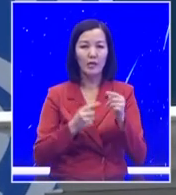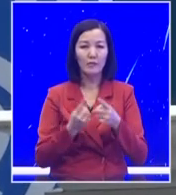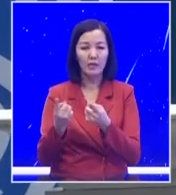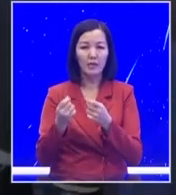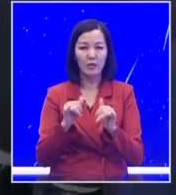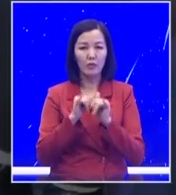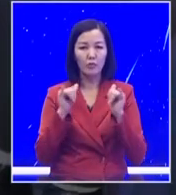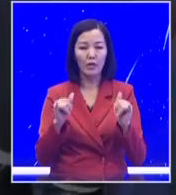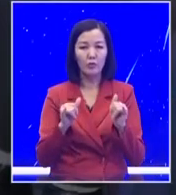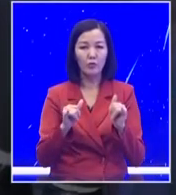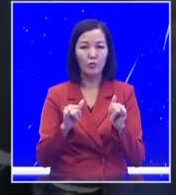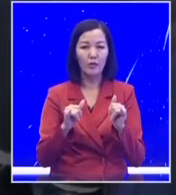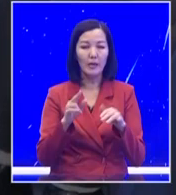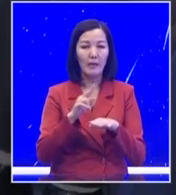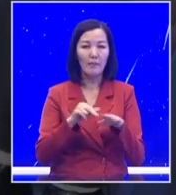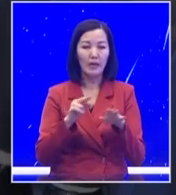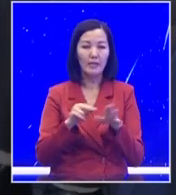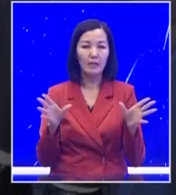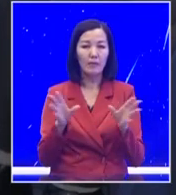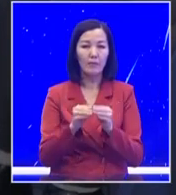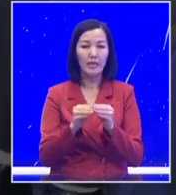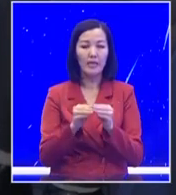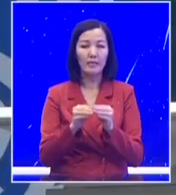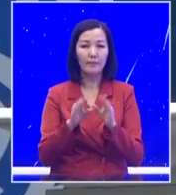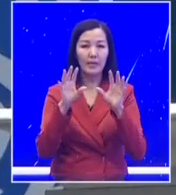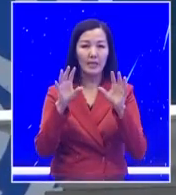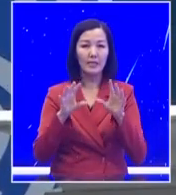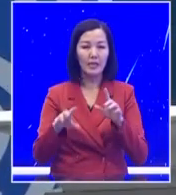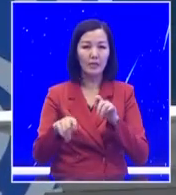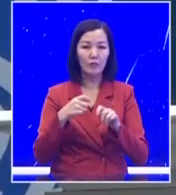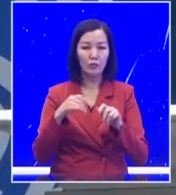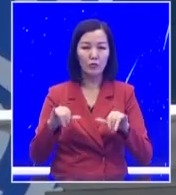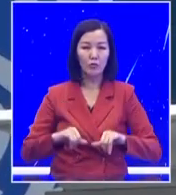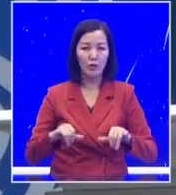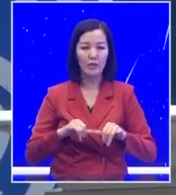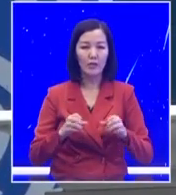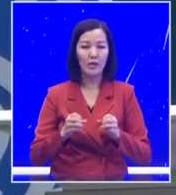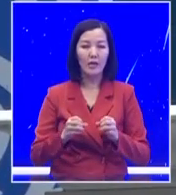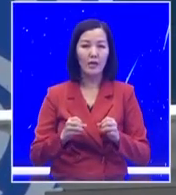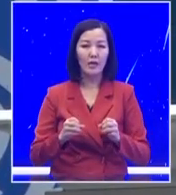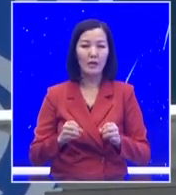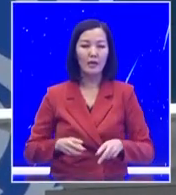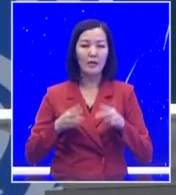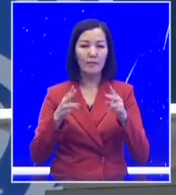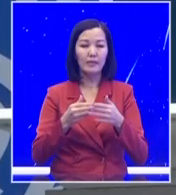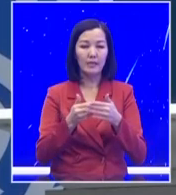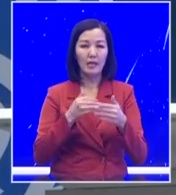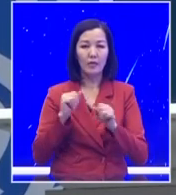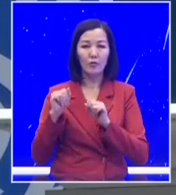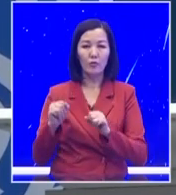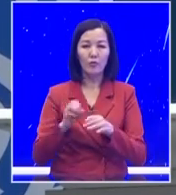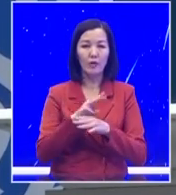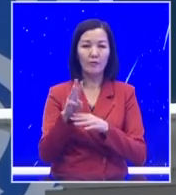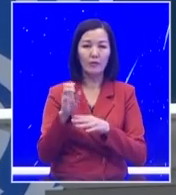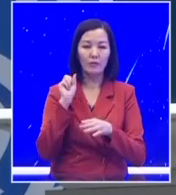арттыруды, жергілікті полициямен бірлесе отырып, заң бұзушылықтың және қылмыстың болдырмаудың алдын алуды